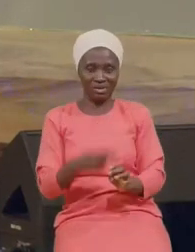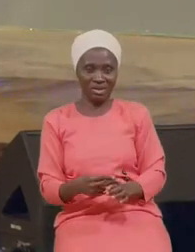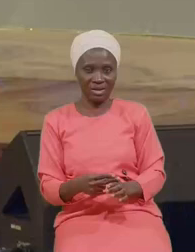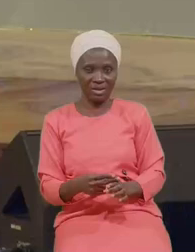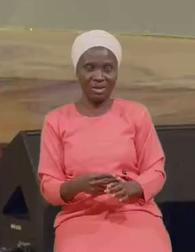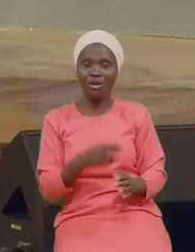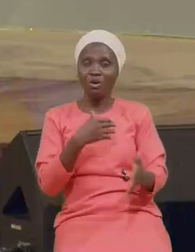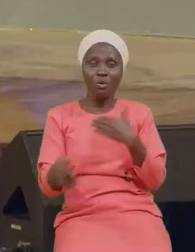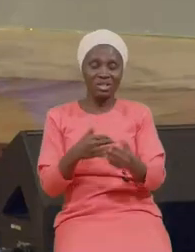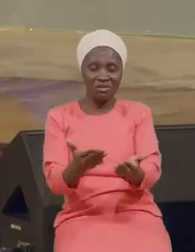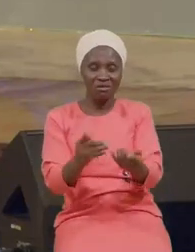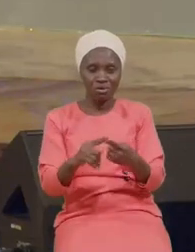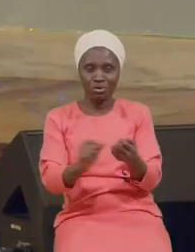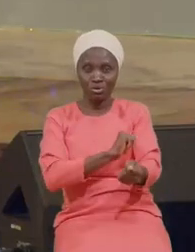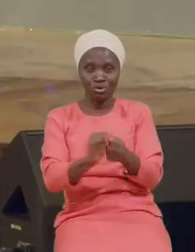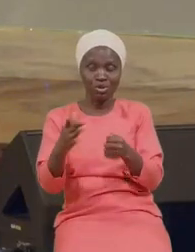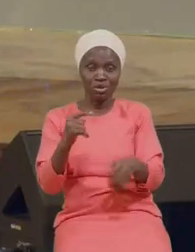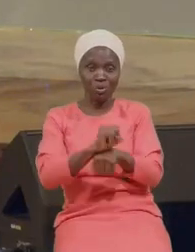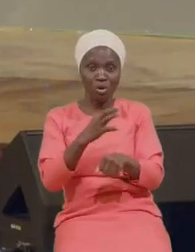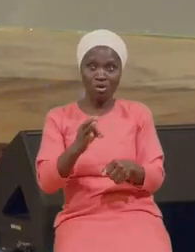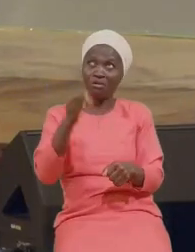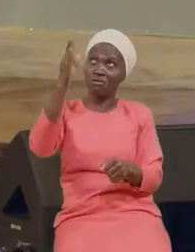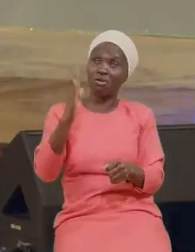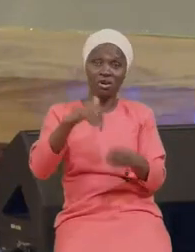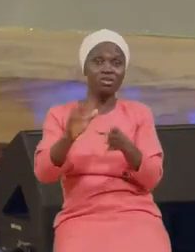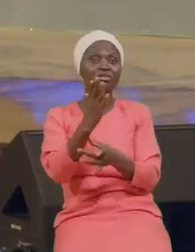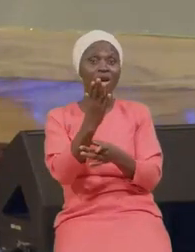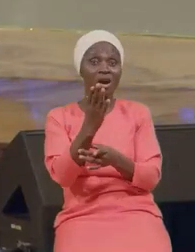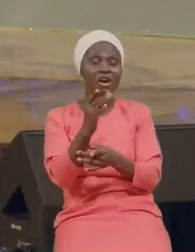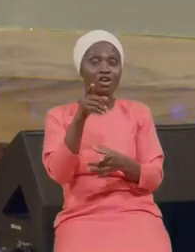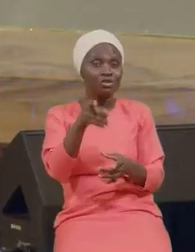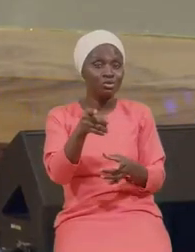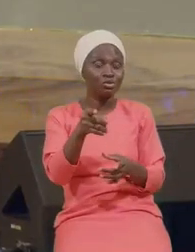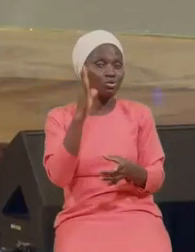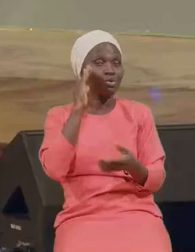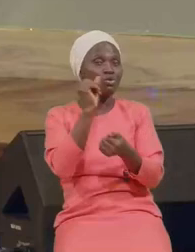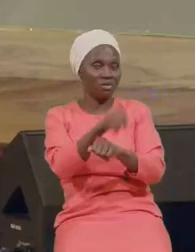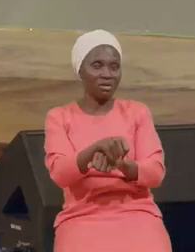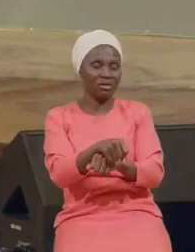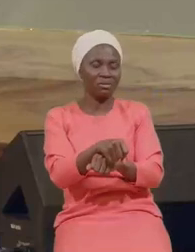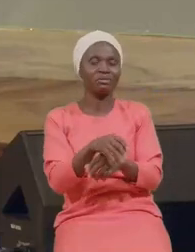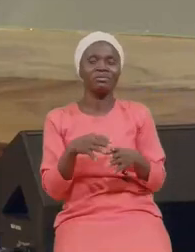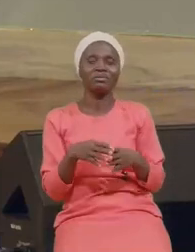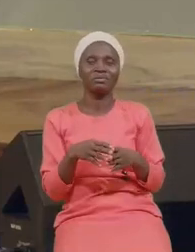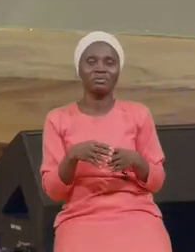comme ça ce qu'il veut détruire l'œuvre de Dieu dans ta main tu es déjà vainqueur Pharaon